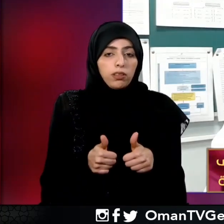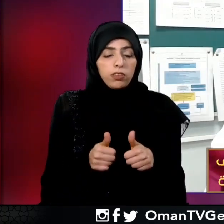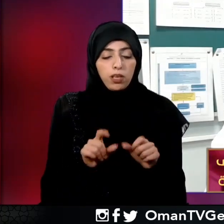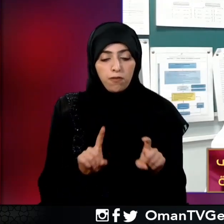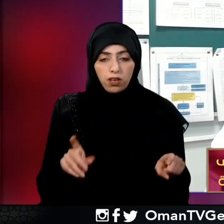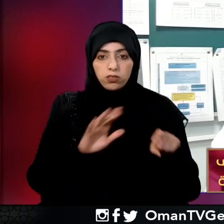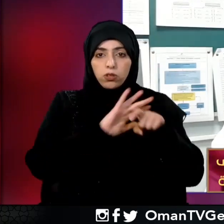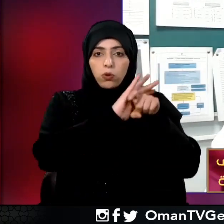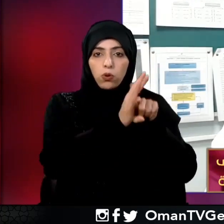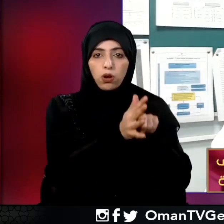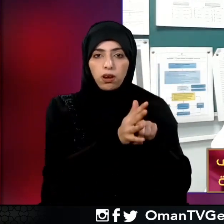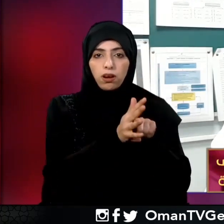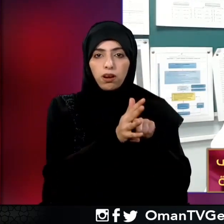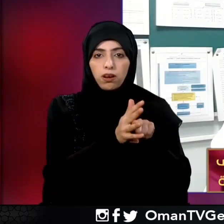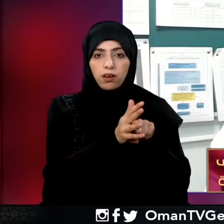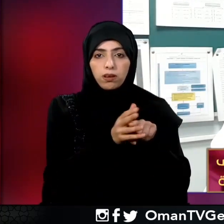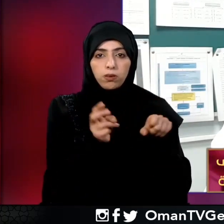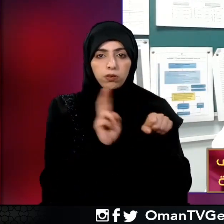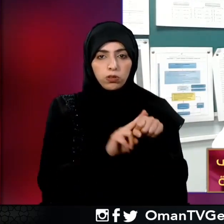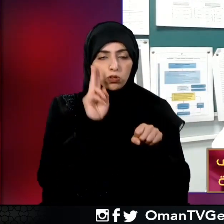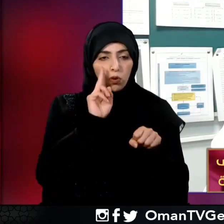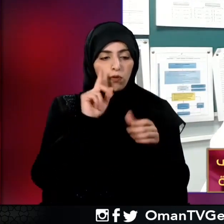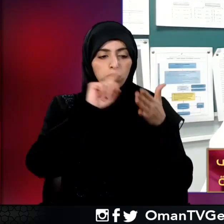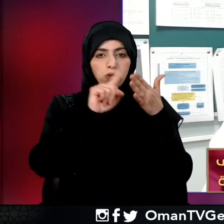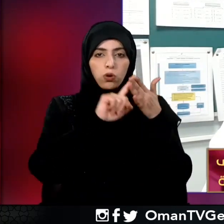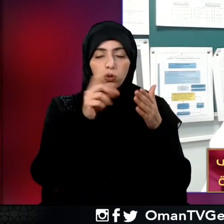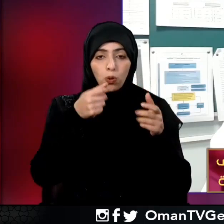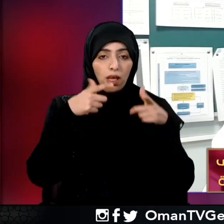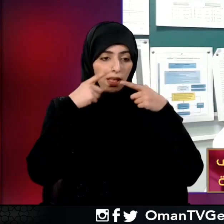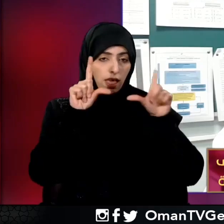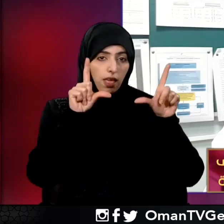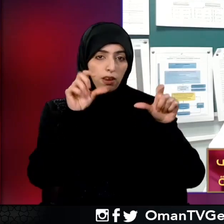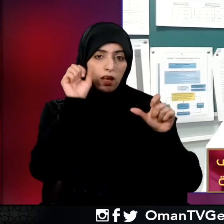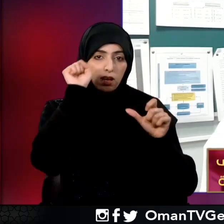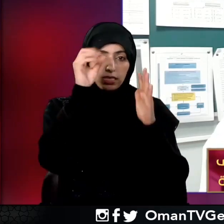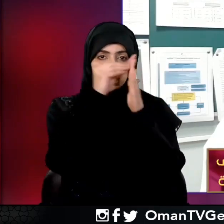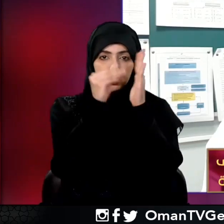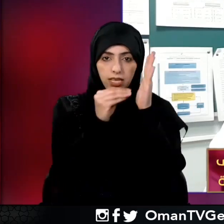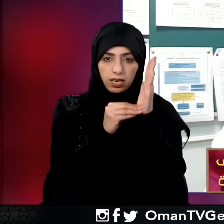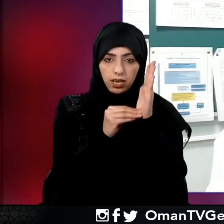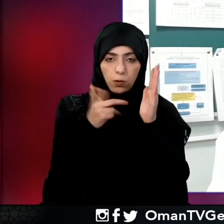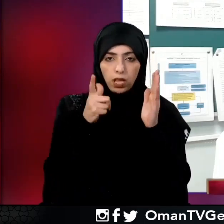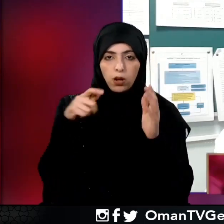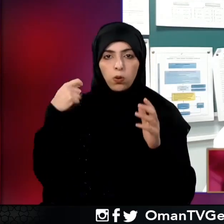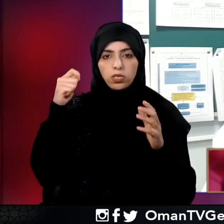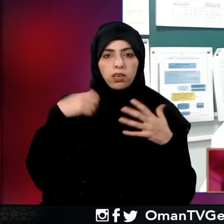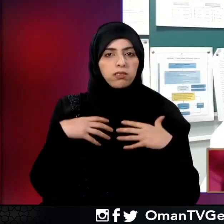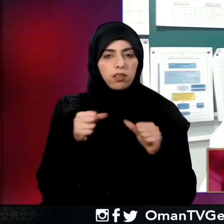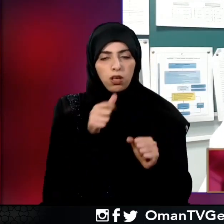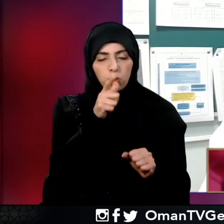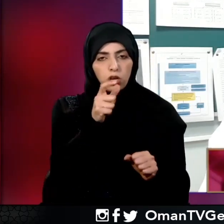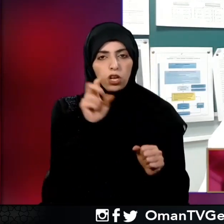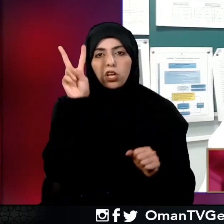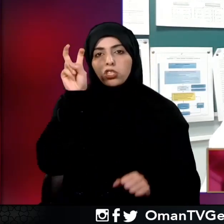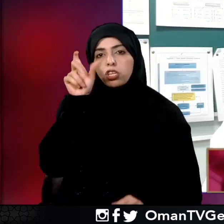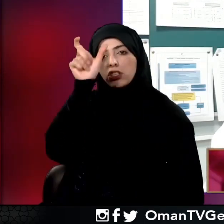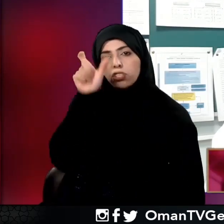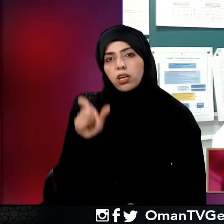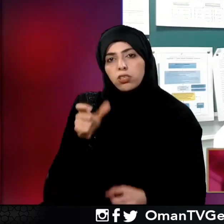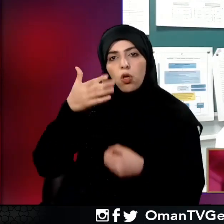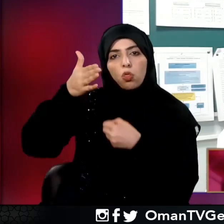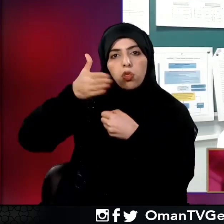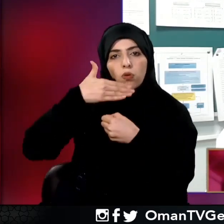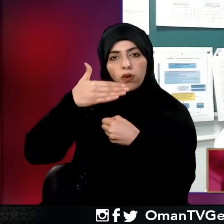الجائحة وحسب بيانات وزارة الصحة تم تسجيل 20 حالة في محافظة ظفار. من هذه 20 حالة